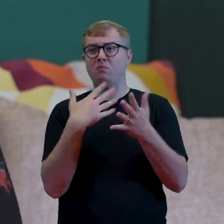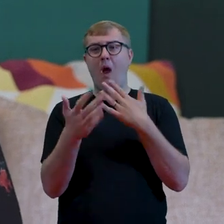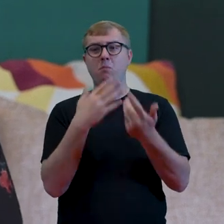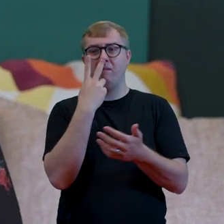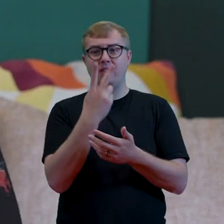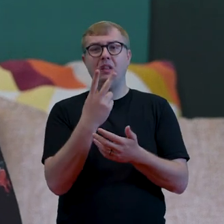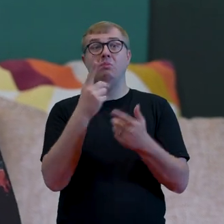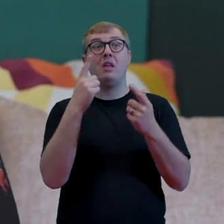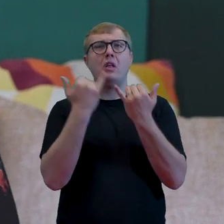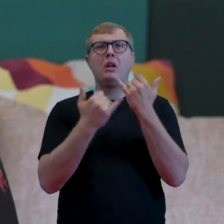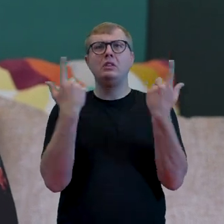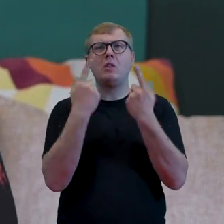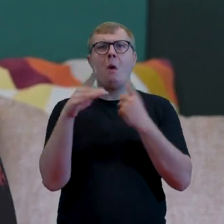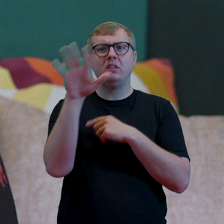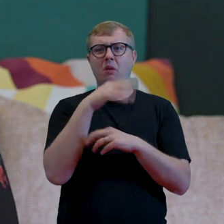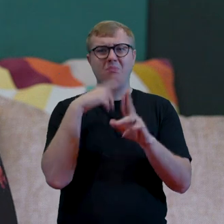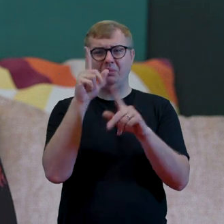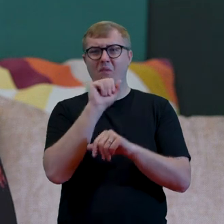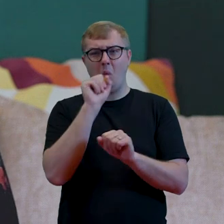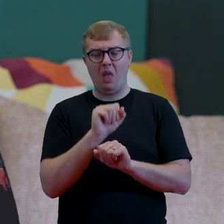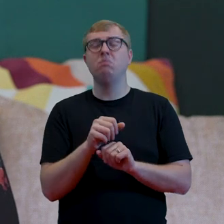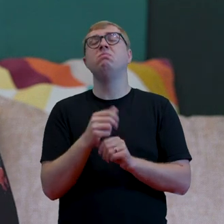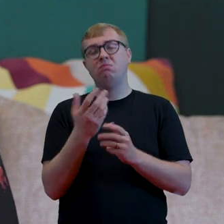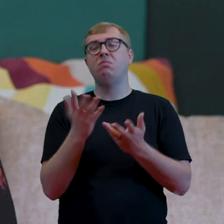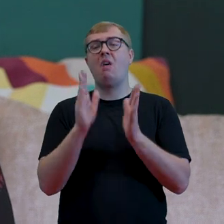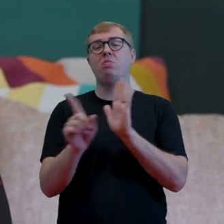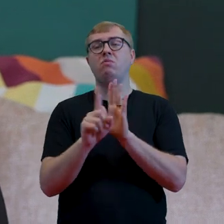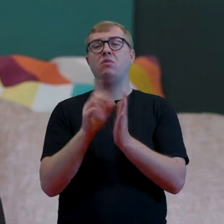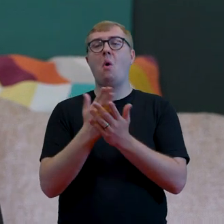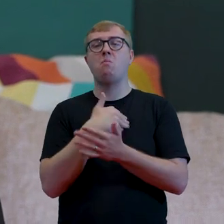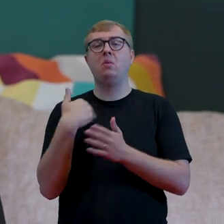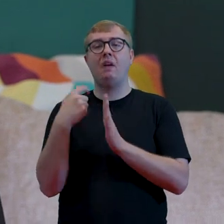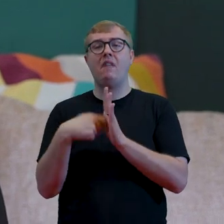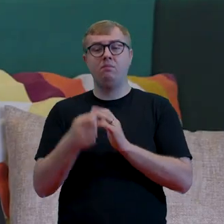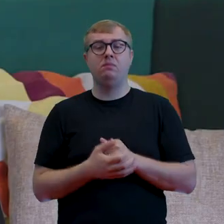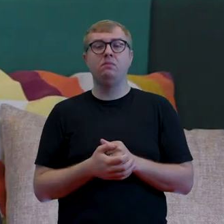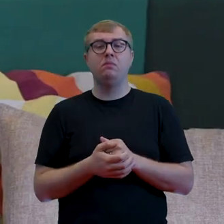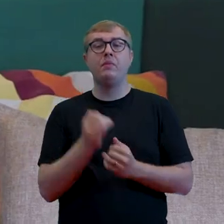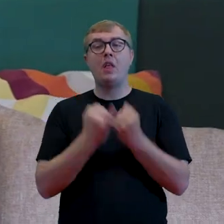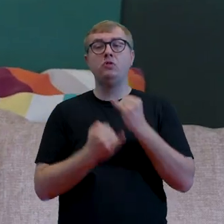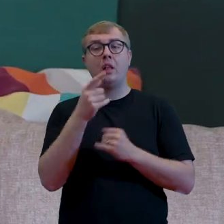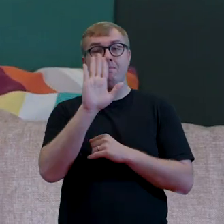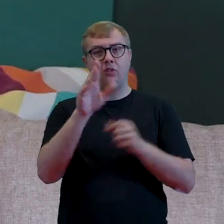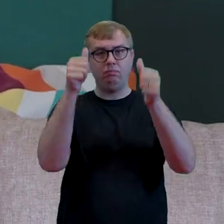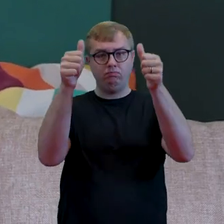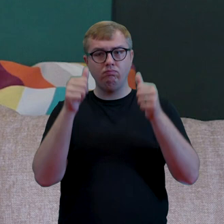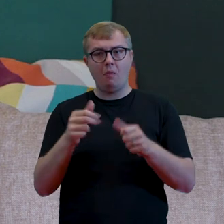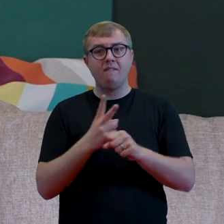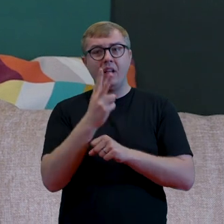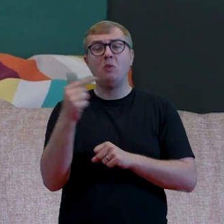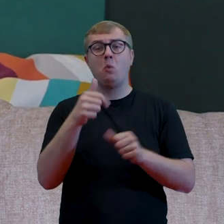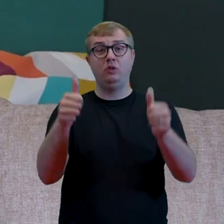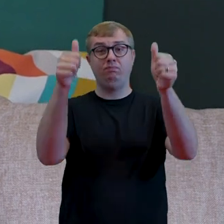domyśli o czym jest akcja albo się nie domyśli więc większość zrobi tak jak ja będzie chodziło tylko na polskie firmy jeżeli macie gablotkę przed